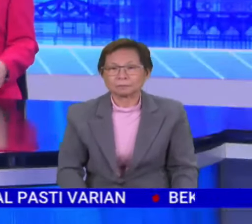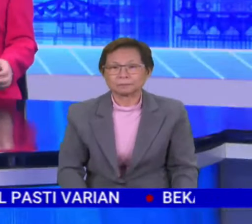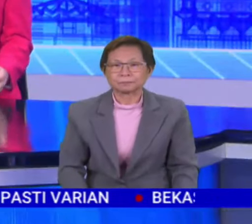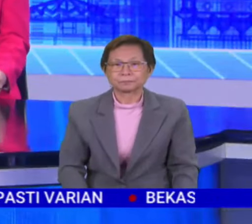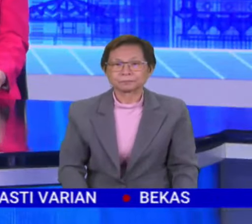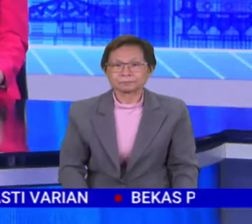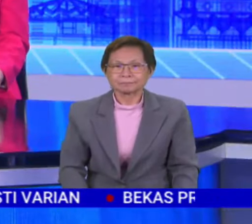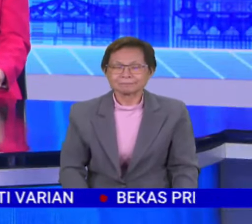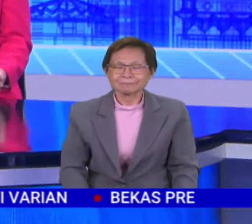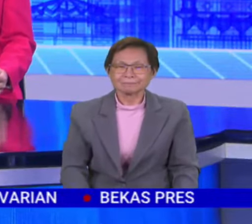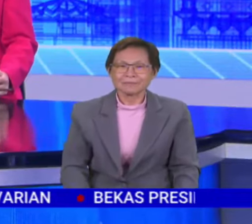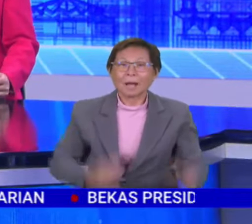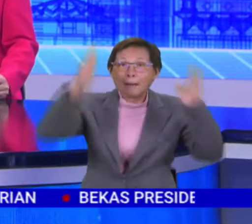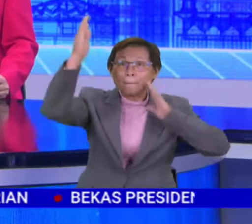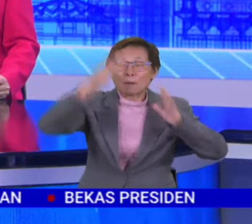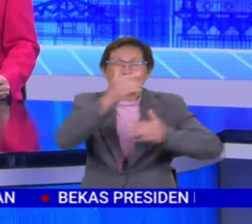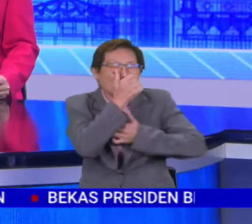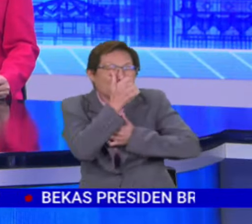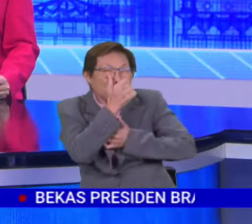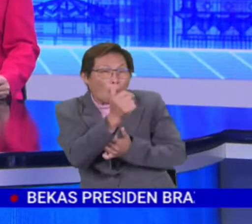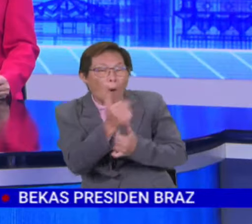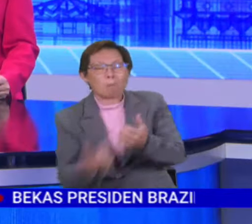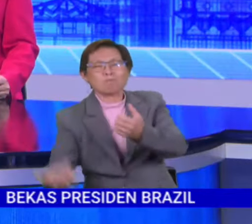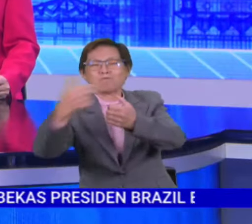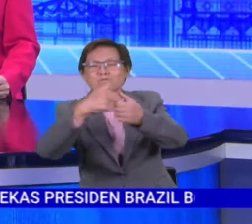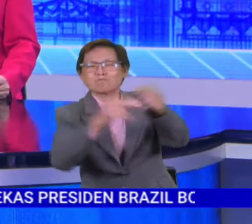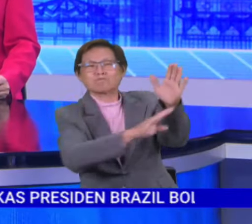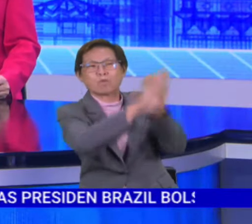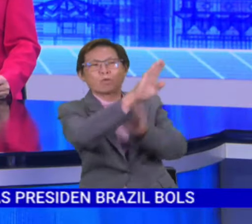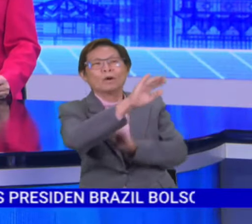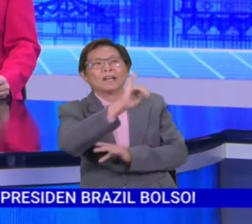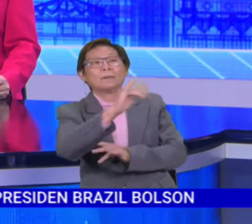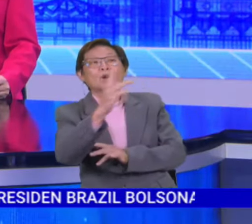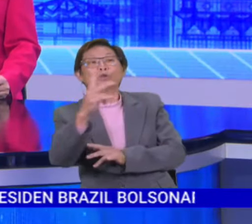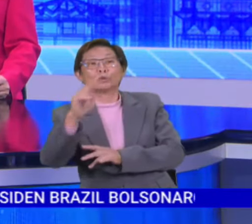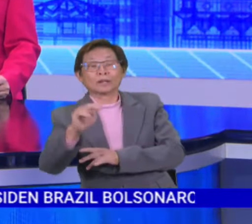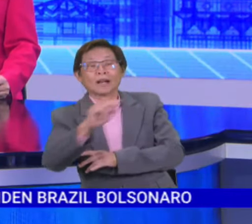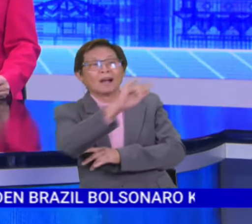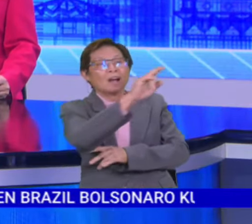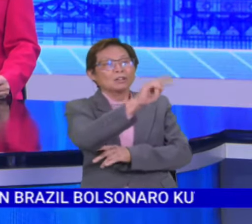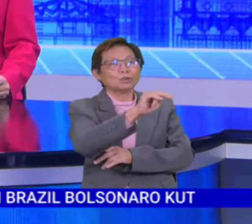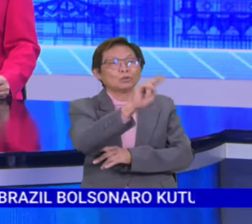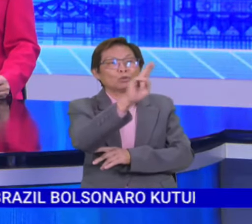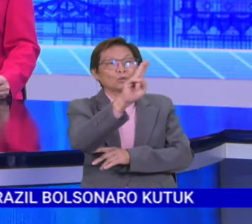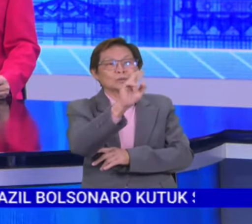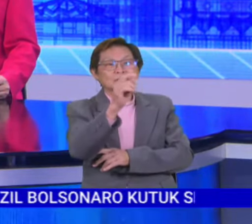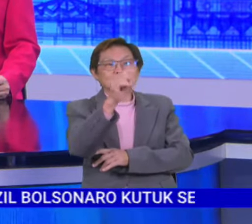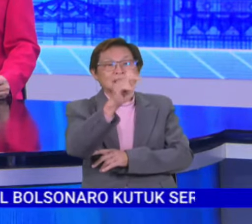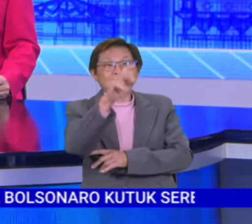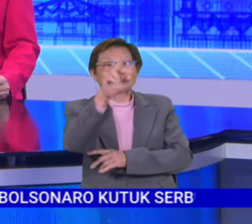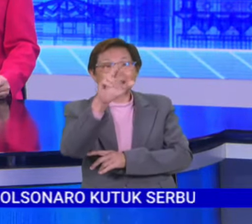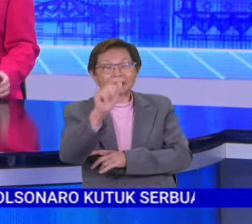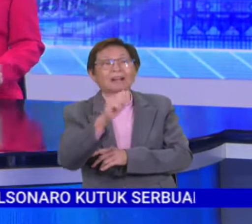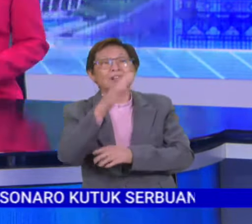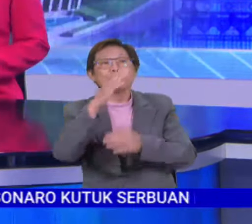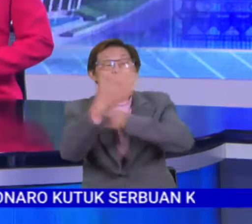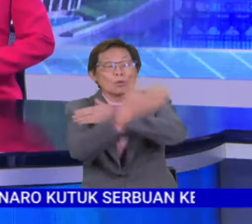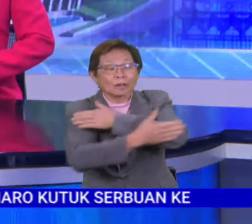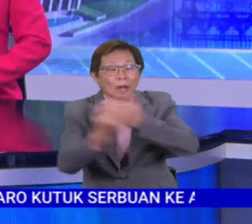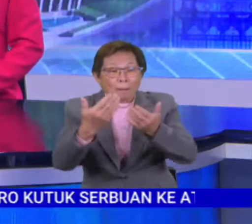Minister. Malaysia berminat untuk menyertai pembangunan ibu kota negara IKN Nusantara yang bakal menjadi ibu negara